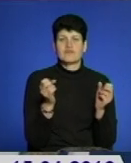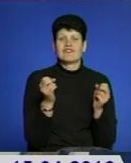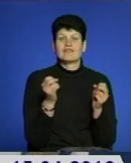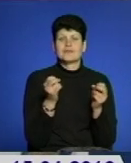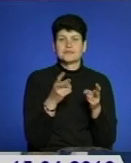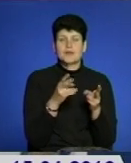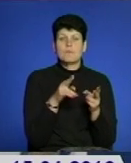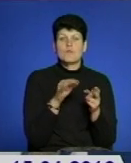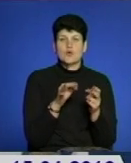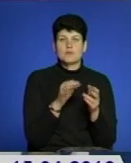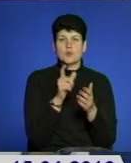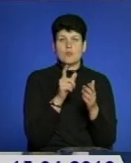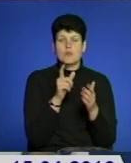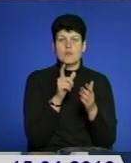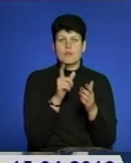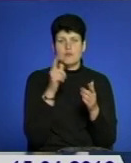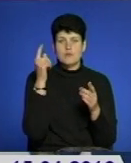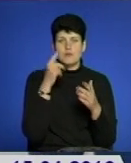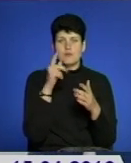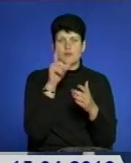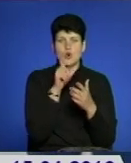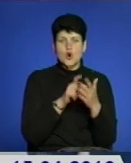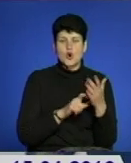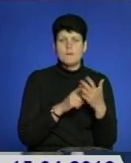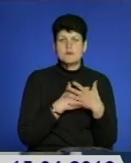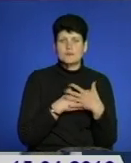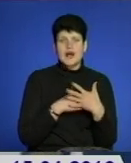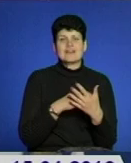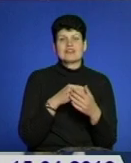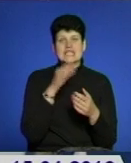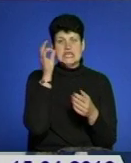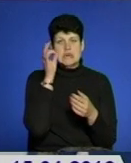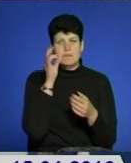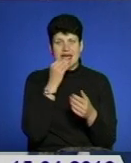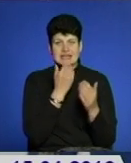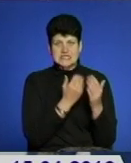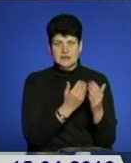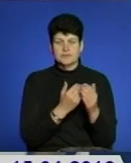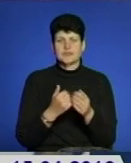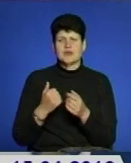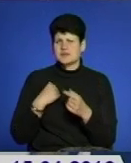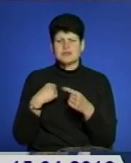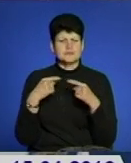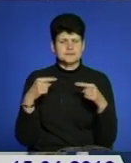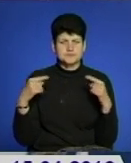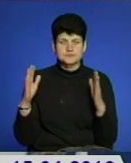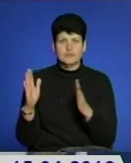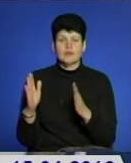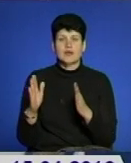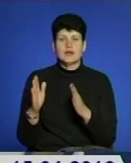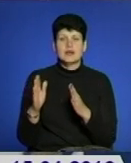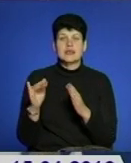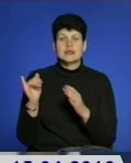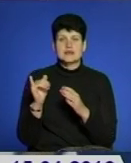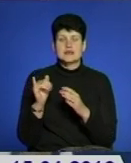з мемуарів німецьких, як дивізії, так і армійських, і з